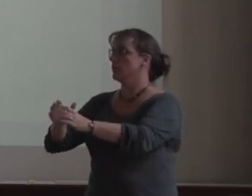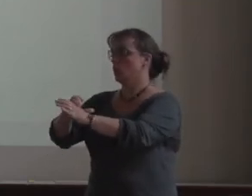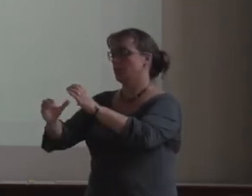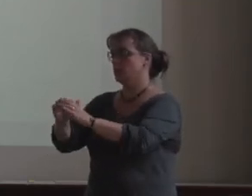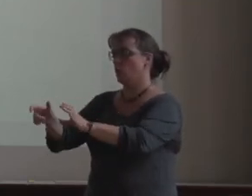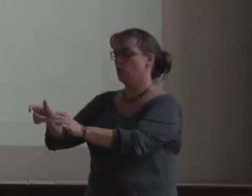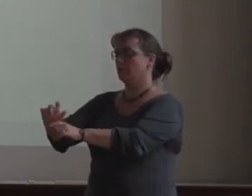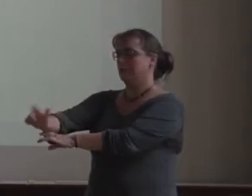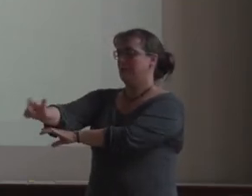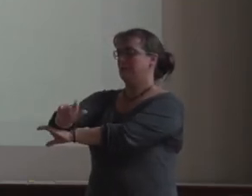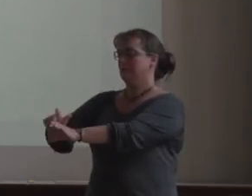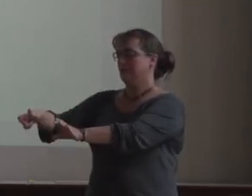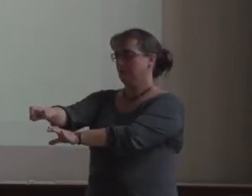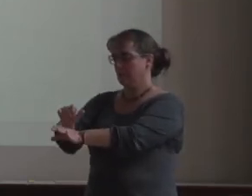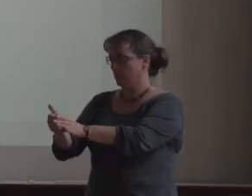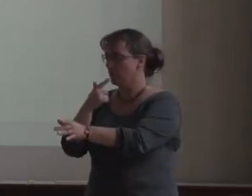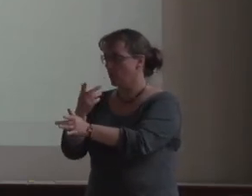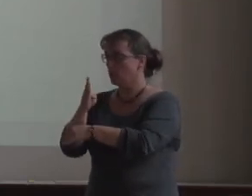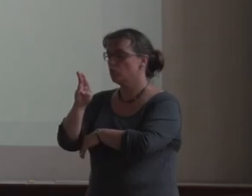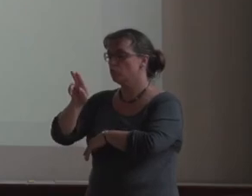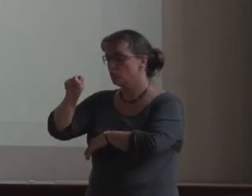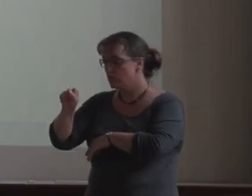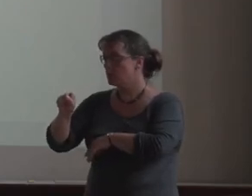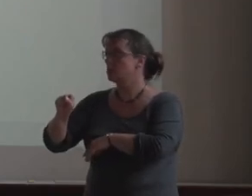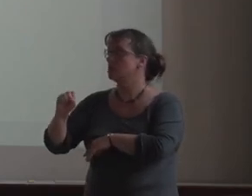standard incontournable en automobile.